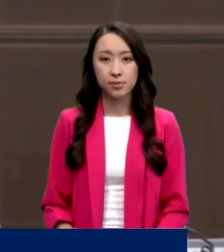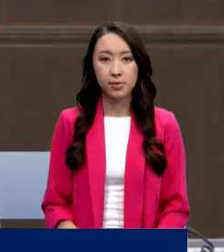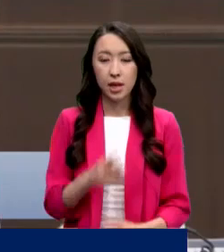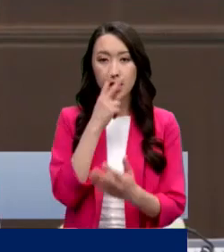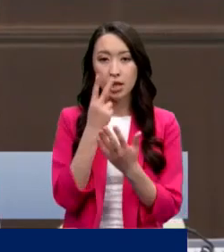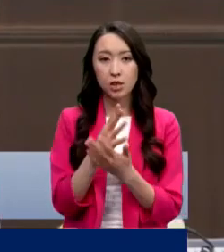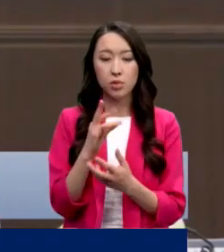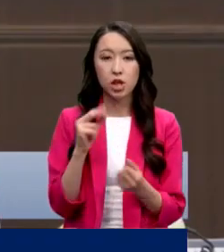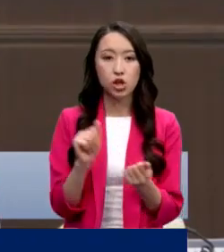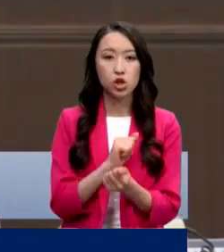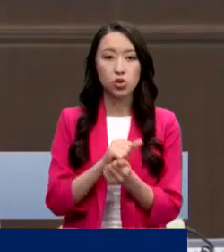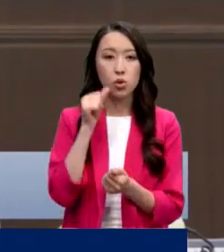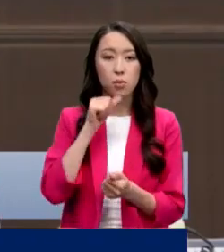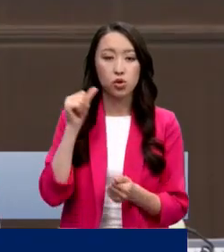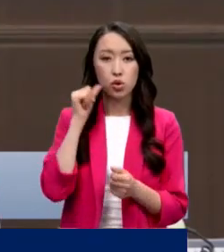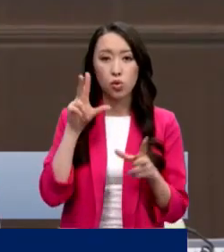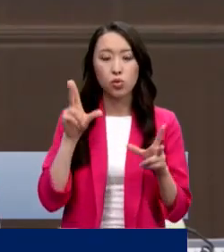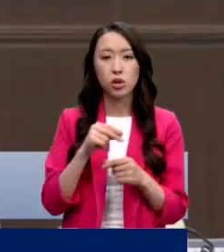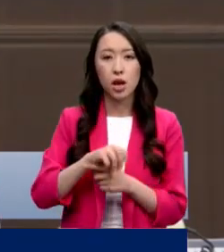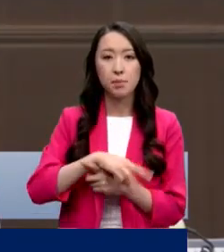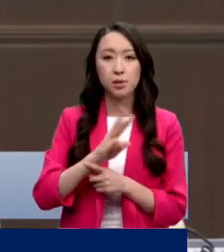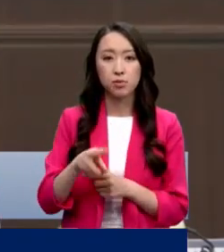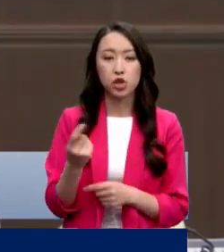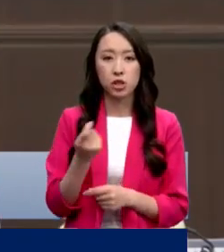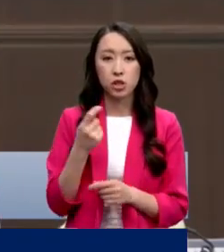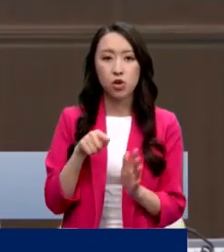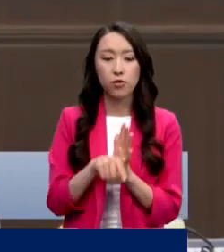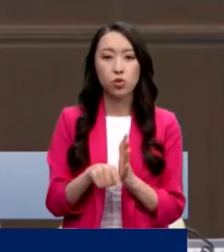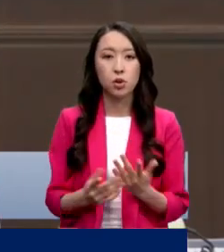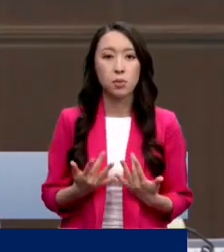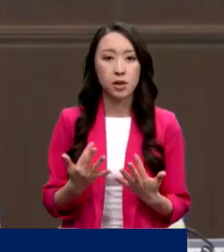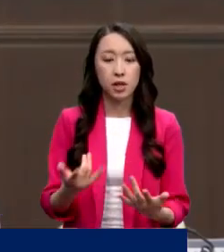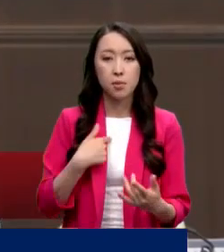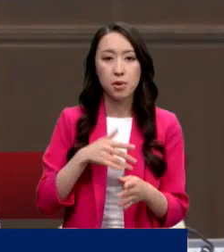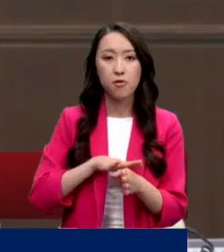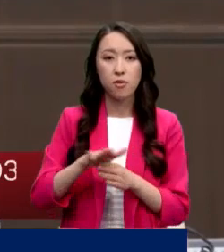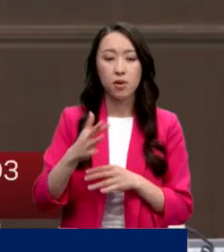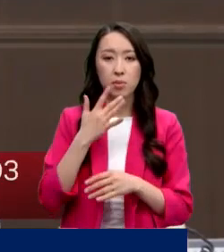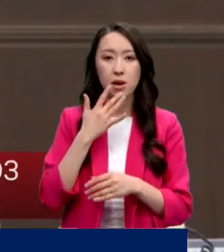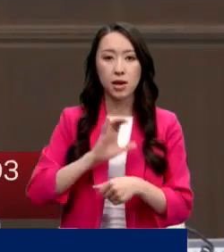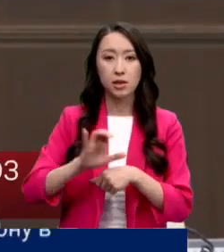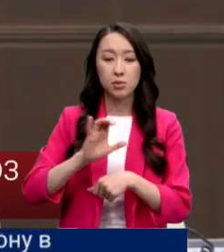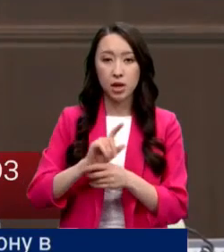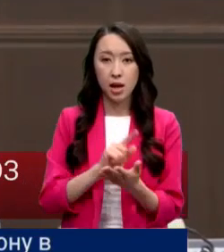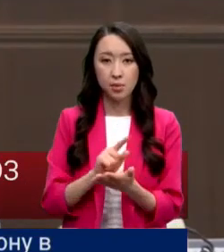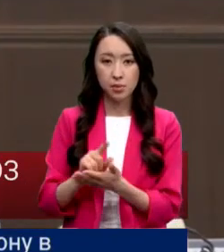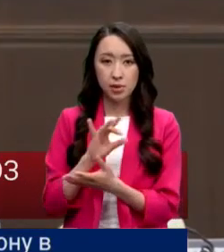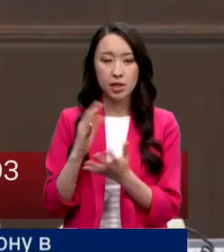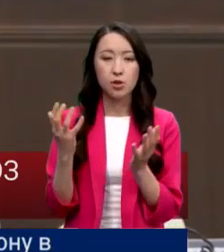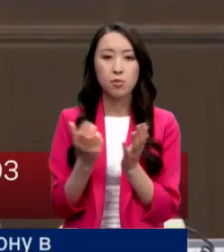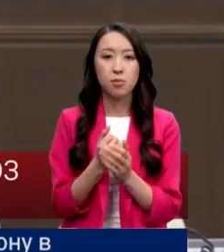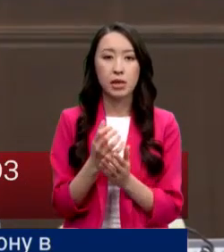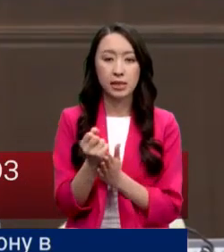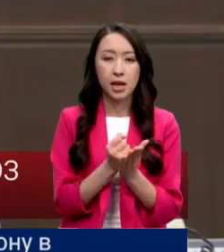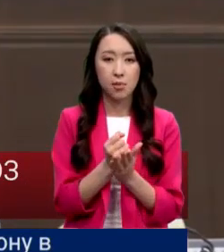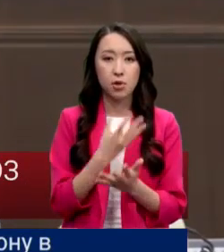Несмотря на засушливый прошлый год, удалось обеспечить зерном внутренние потребности. Мы выполнили экспортные обязательства и сформировали соответствующие